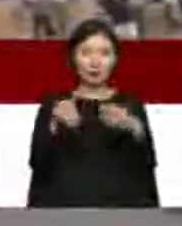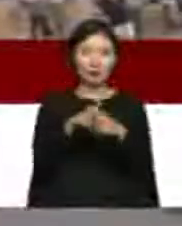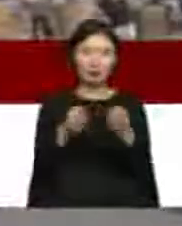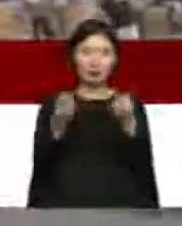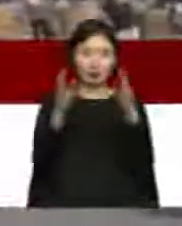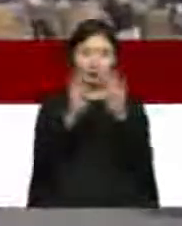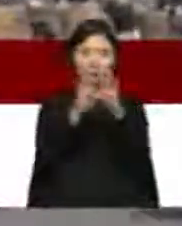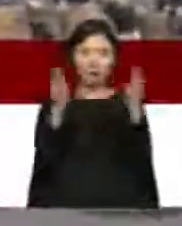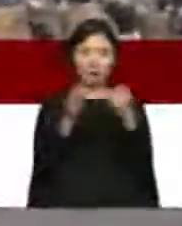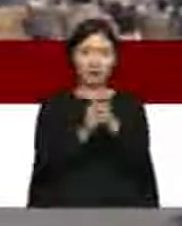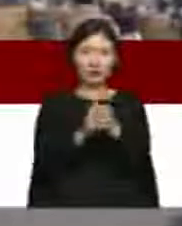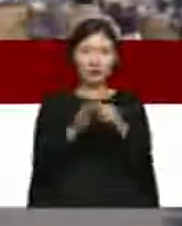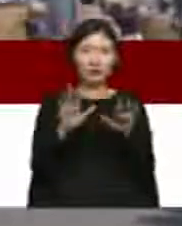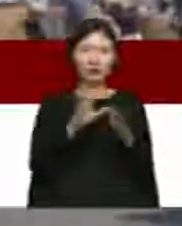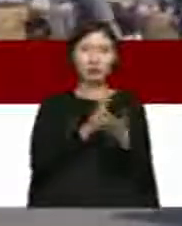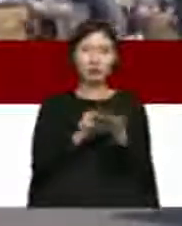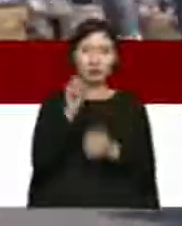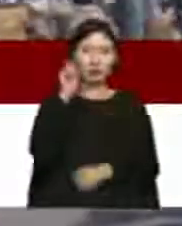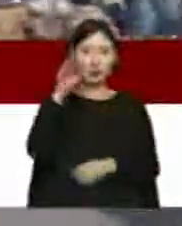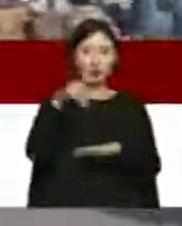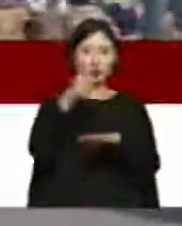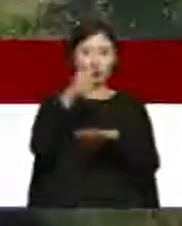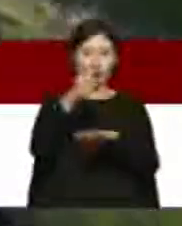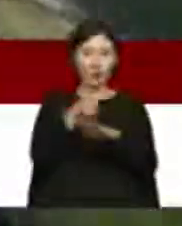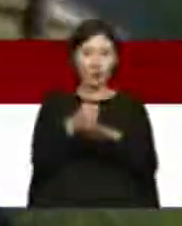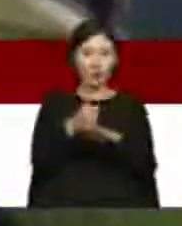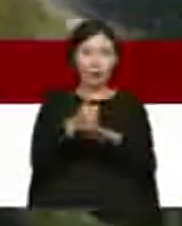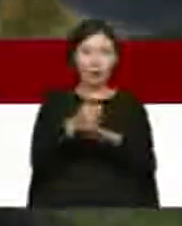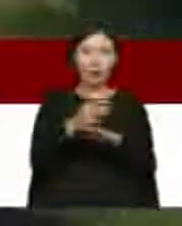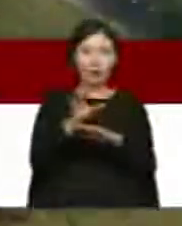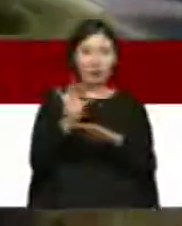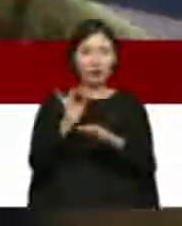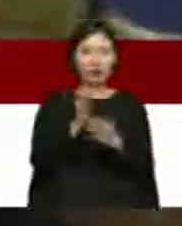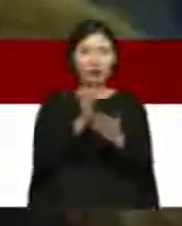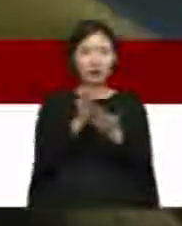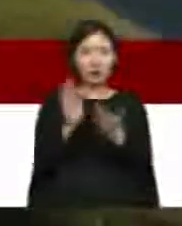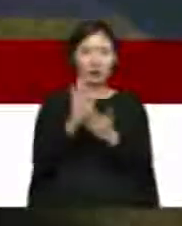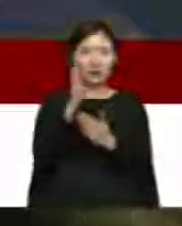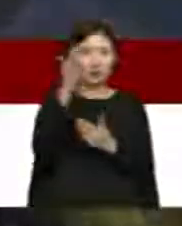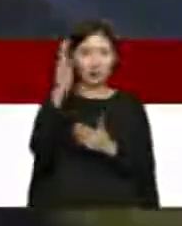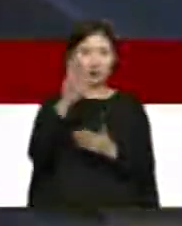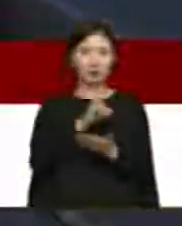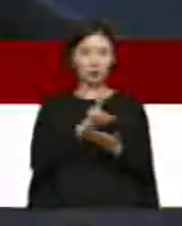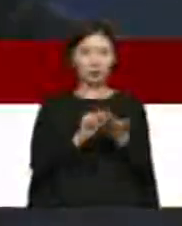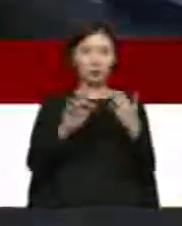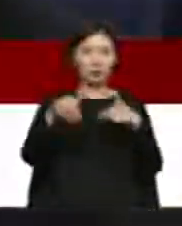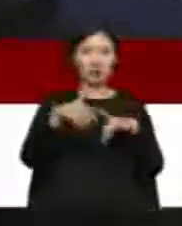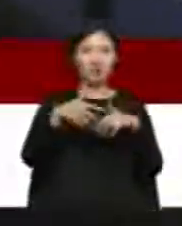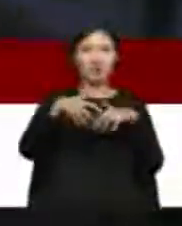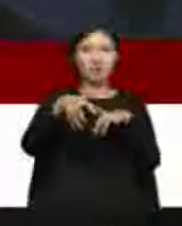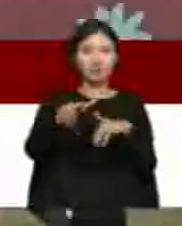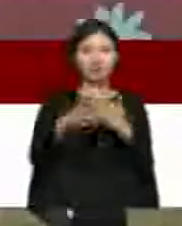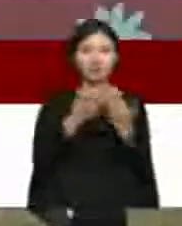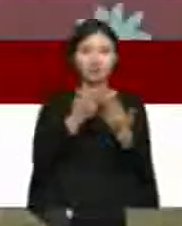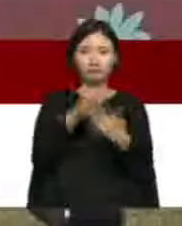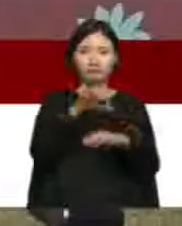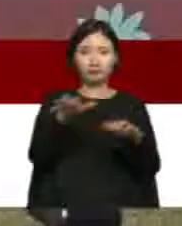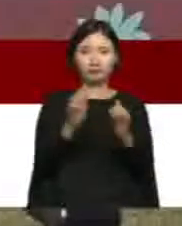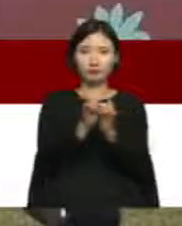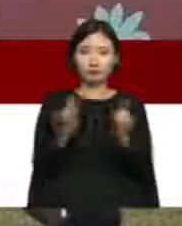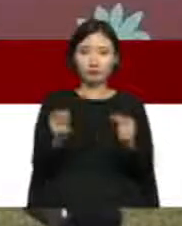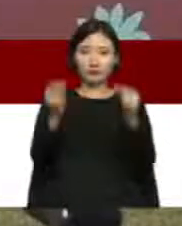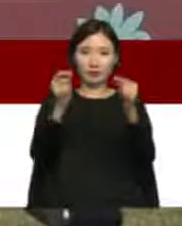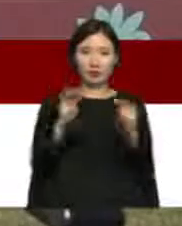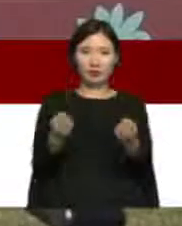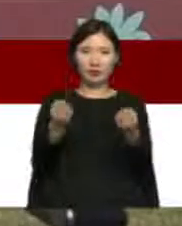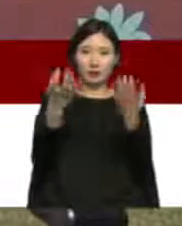올해 행사는 위대한 왕 100가지 의외로 빛나다 라는 주제로 열리며 거리 행렬과 체험 말 운영 증 주민참여형